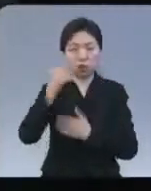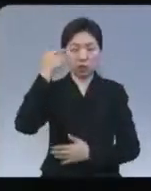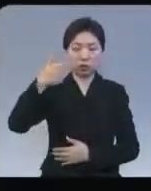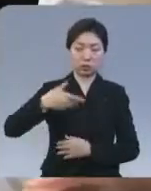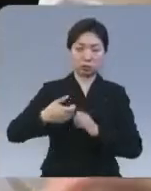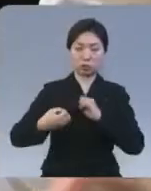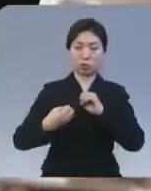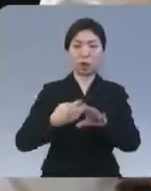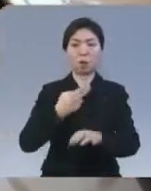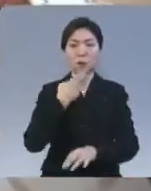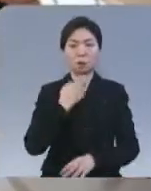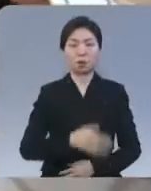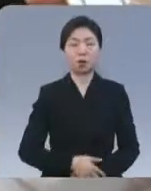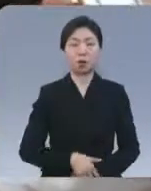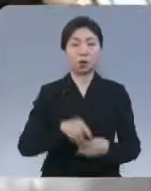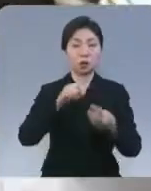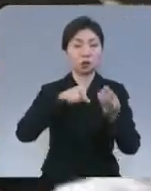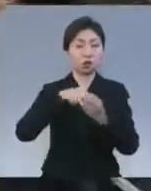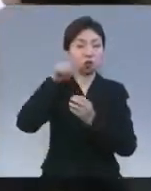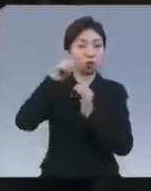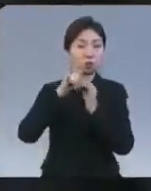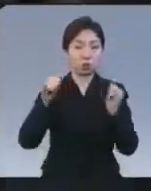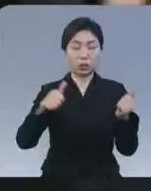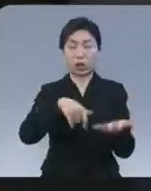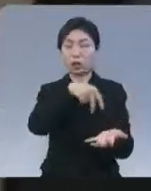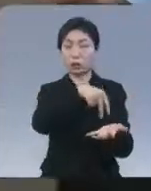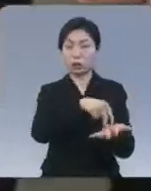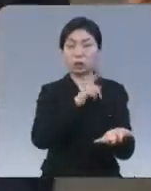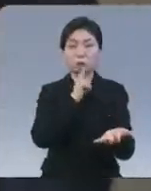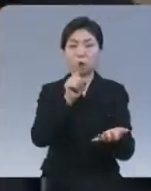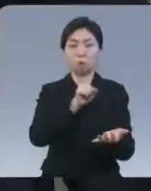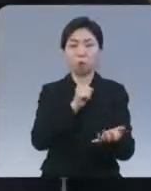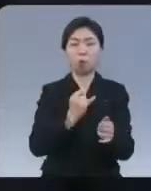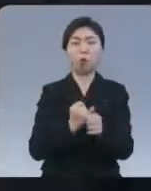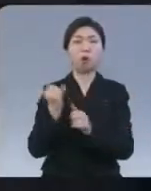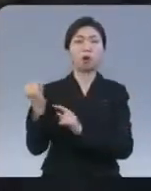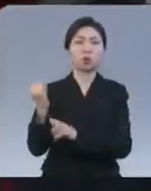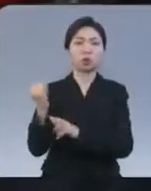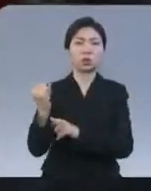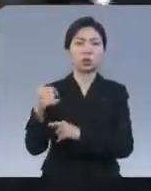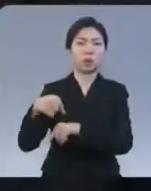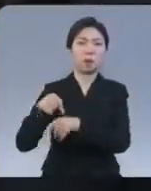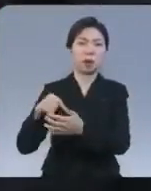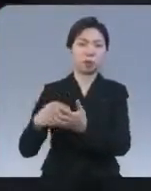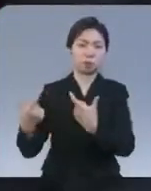ассоциации игровой индустрии и призах полученных на конкурсах анимации